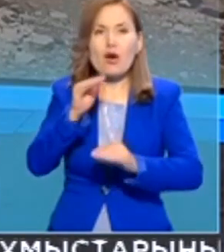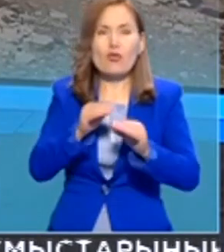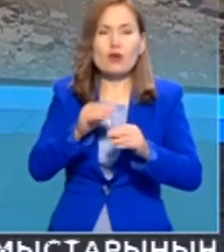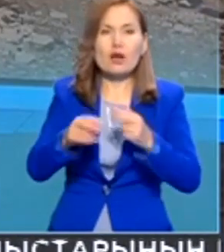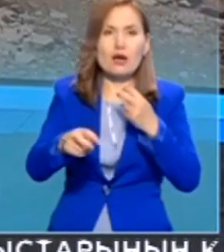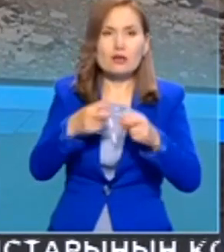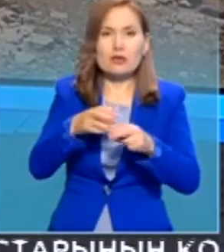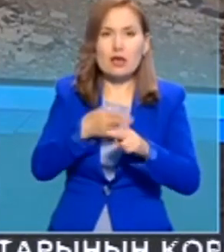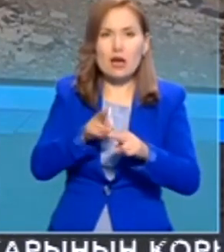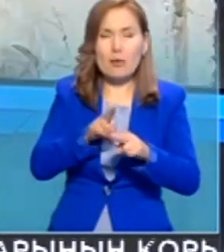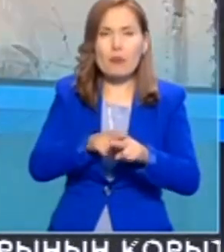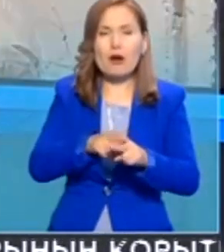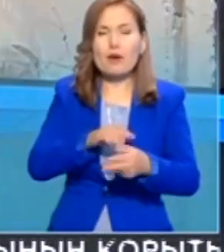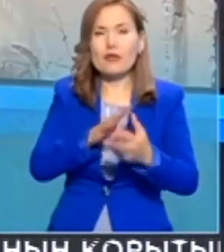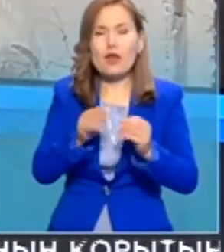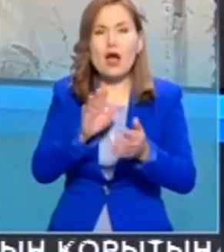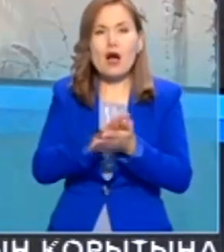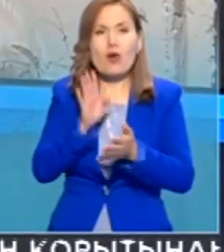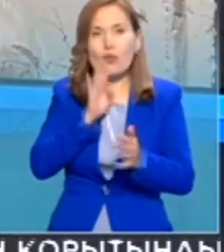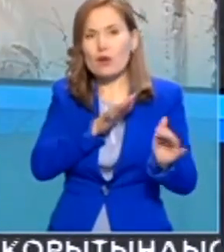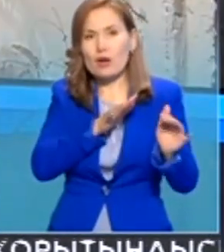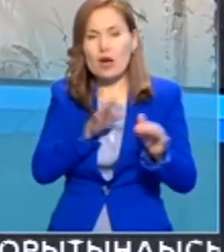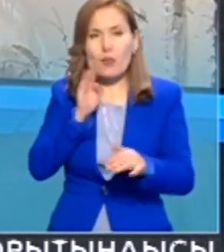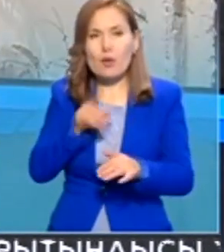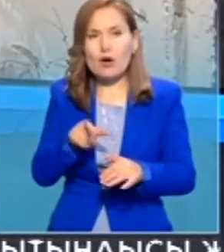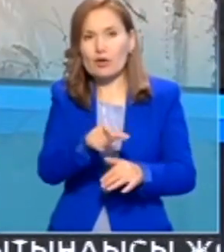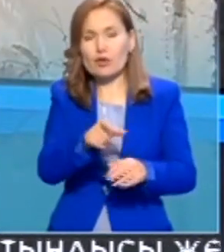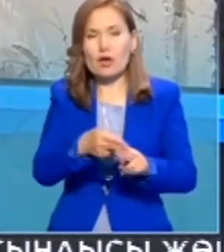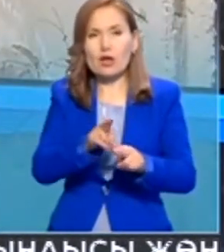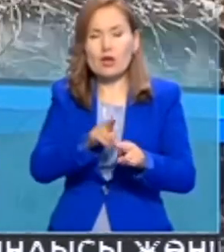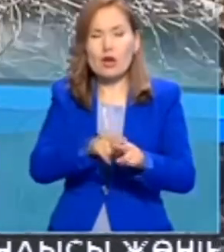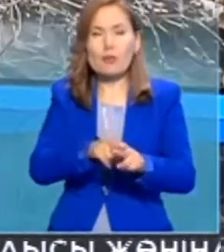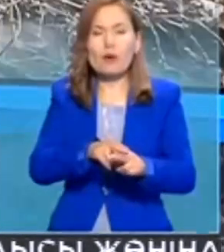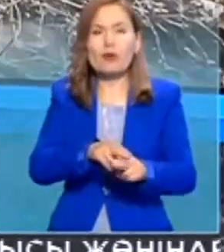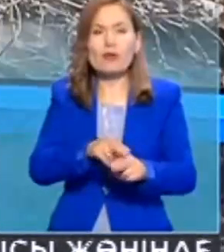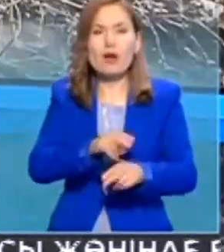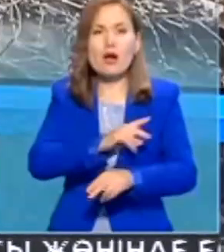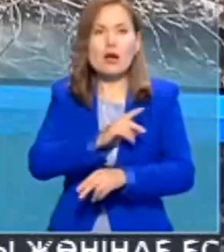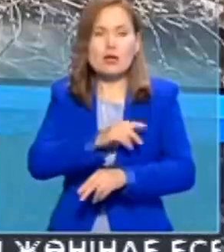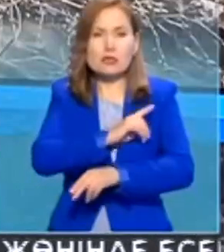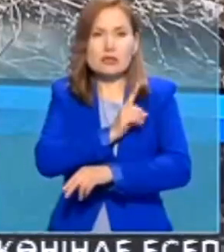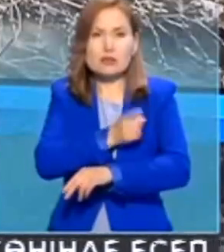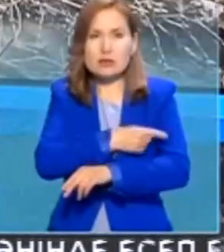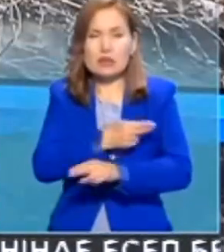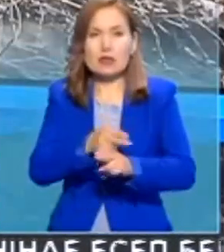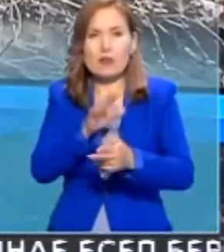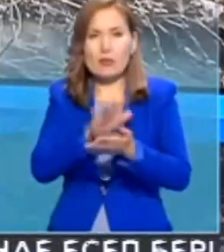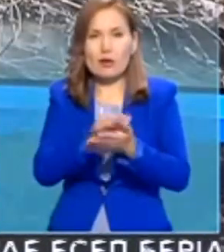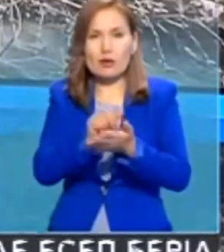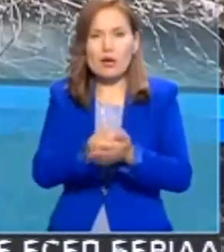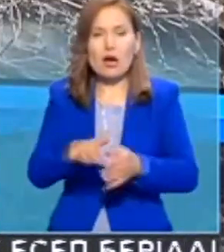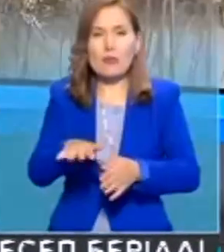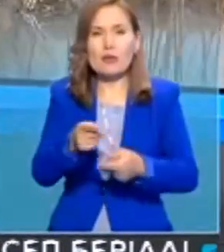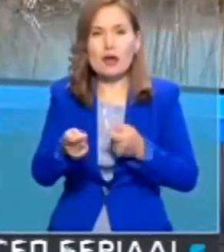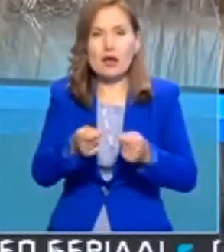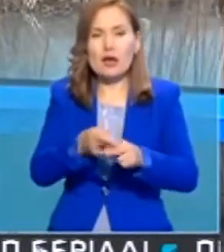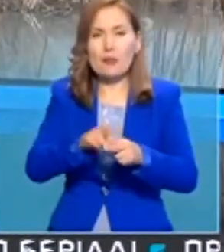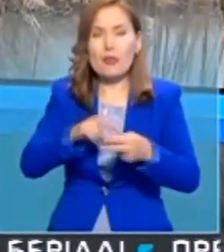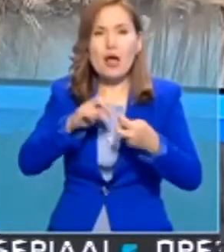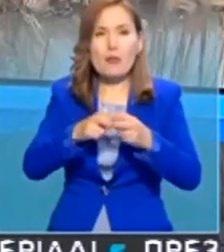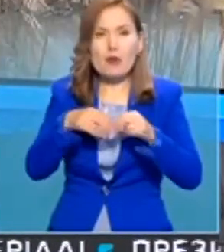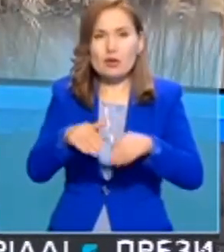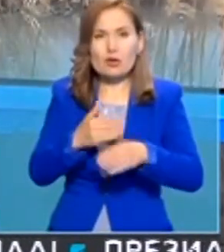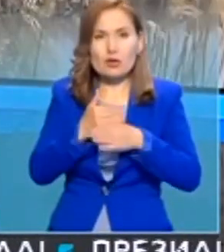ауыл шетіндегі қазан шұңқырға жиналып, одан қалғаны сол маңдағы үйлердің бау-бақшасына жайылады. Аудан әкімдігінде бұл мәселені шешуге қазір дәрмен